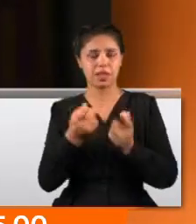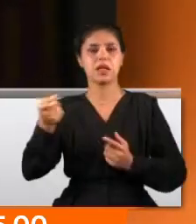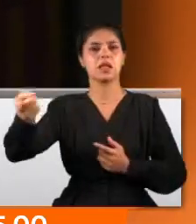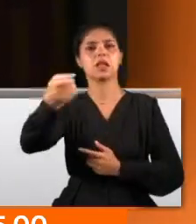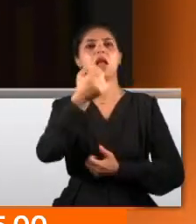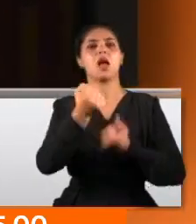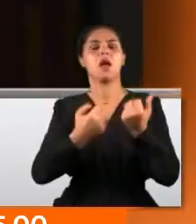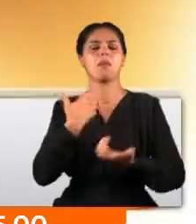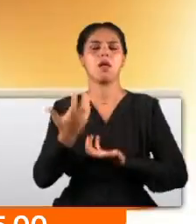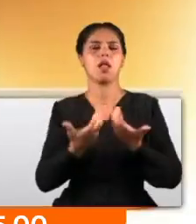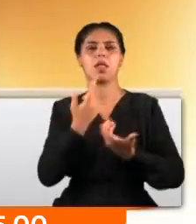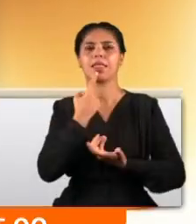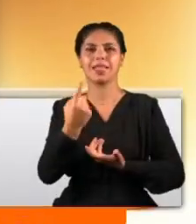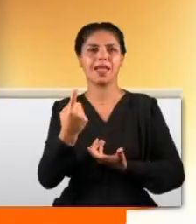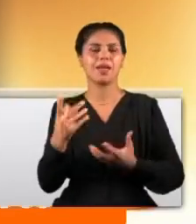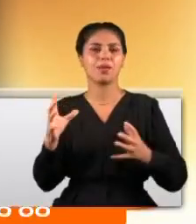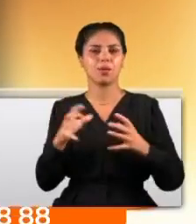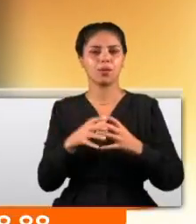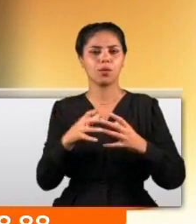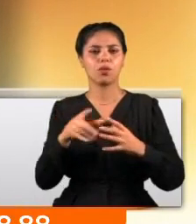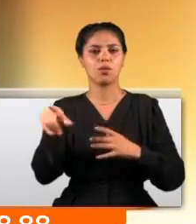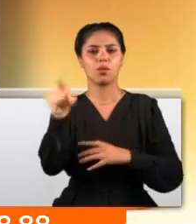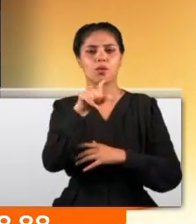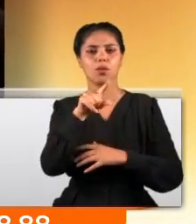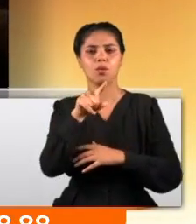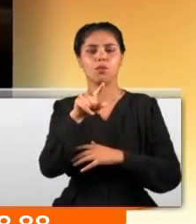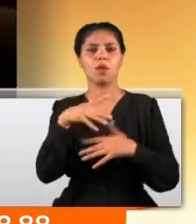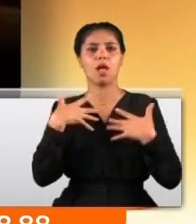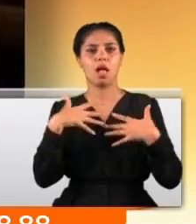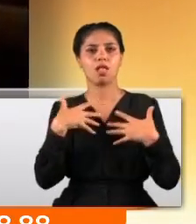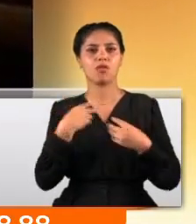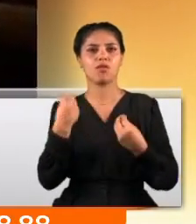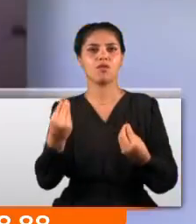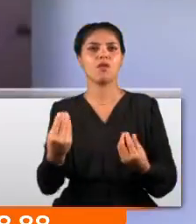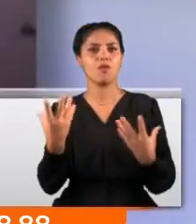sizin araçlarınızı yakarız diyen grup arkalarında işte bu endişe verici